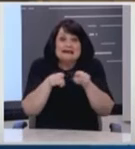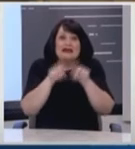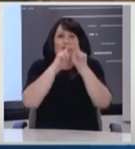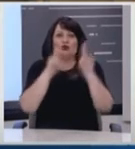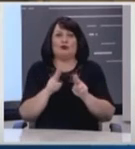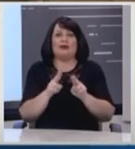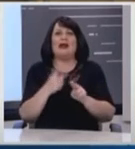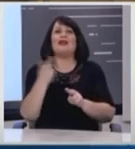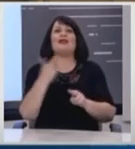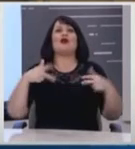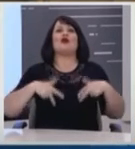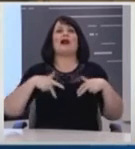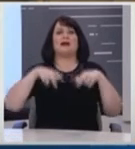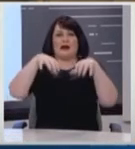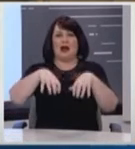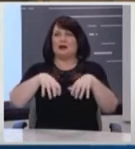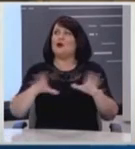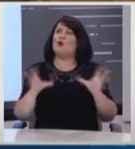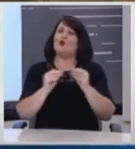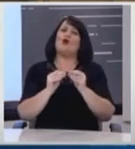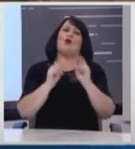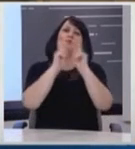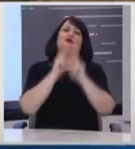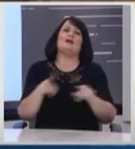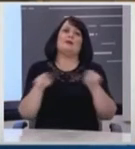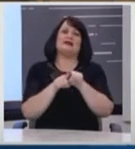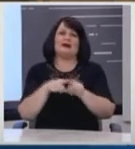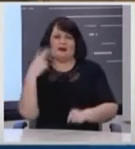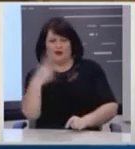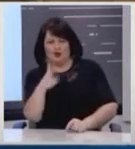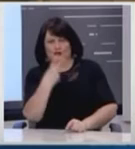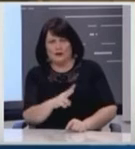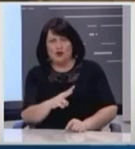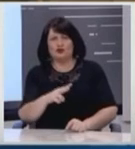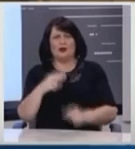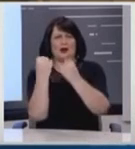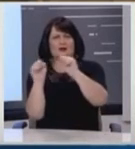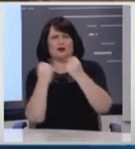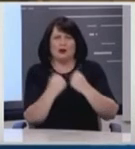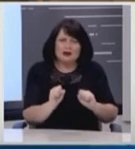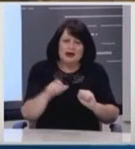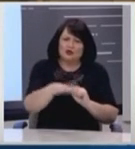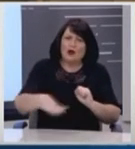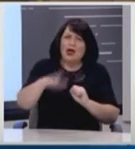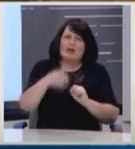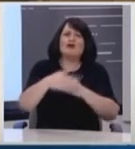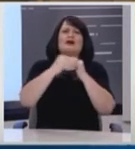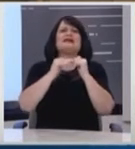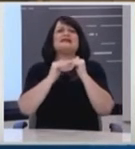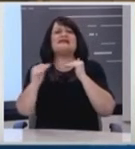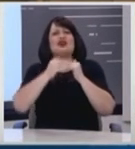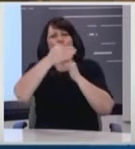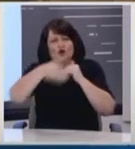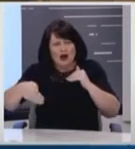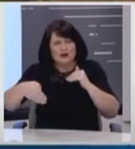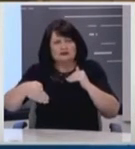κρατών, τα οποία θα έχουν τη δική τους το καθένα εδαφική ακεραιότητα, τα δικά τους σύνορα και κυριαρχία,